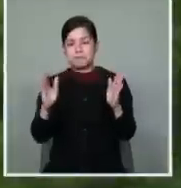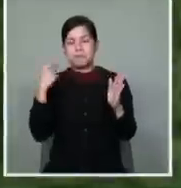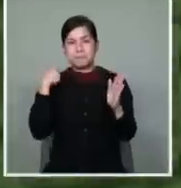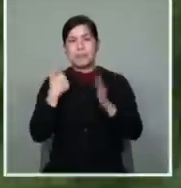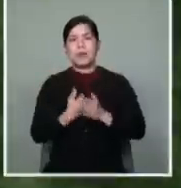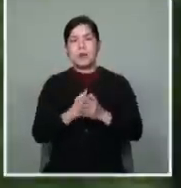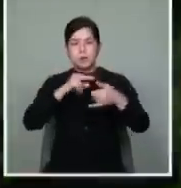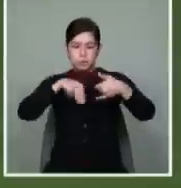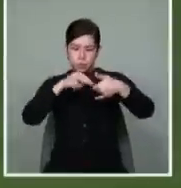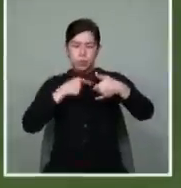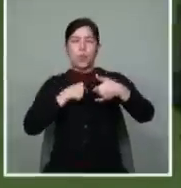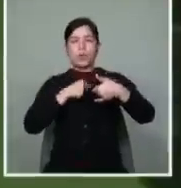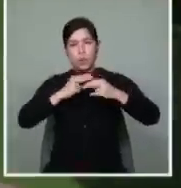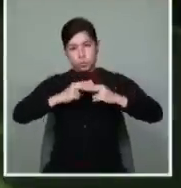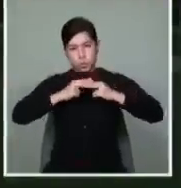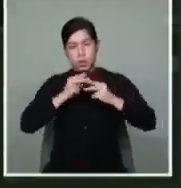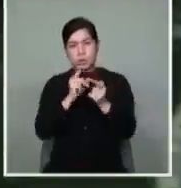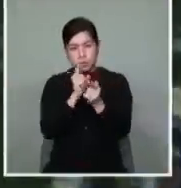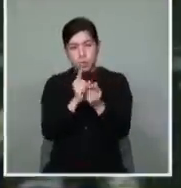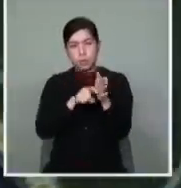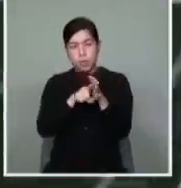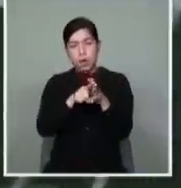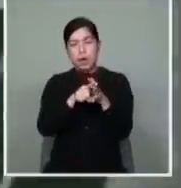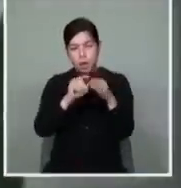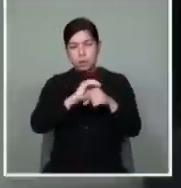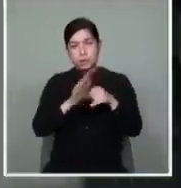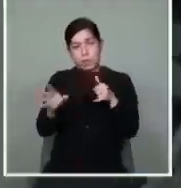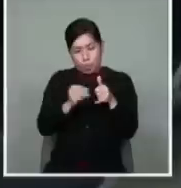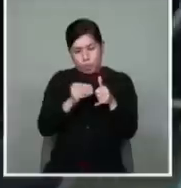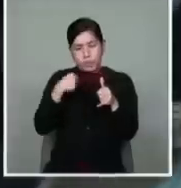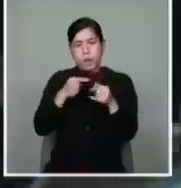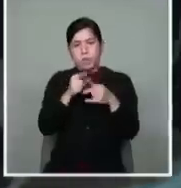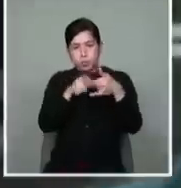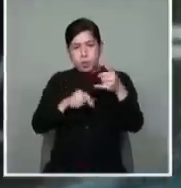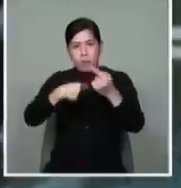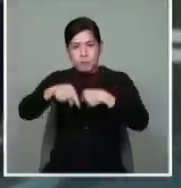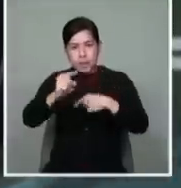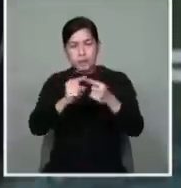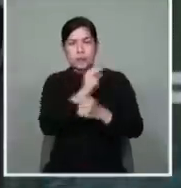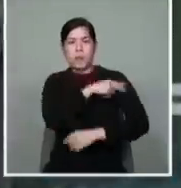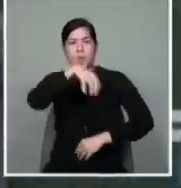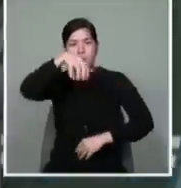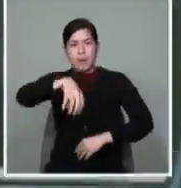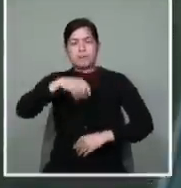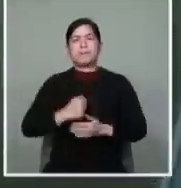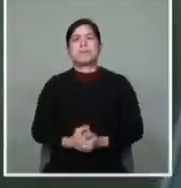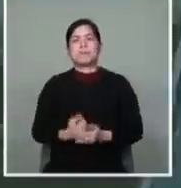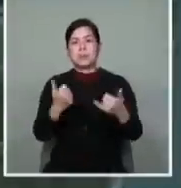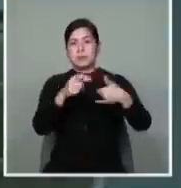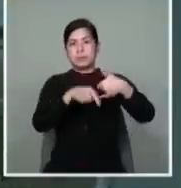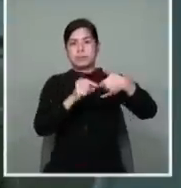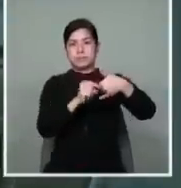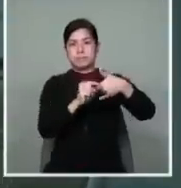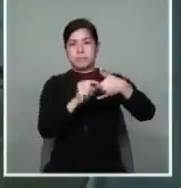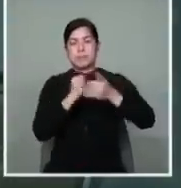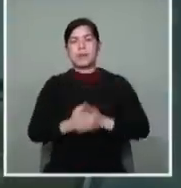ที่เขาตรวจพบว่าติดโควิดทรัมป์ก็เดินทางไปโรงพยาบาลเลยนะคะอาการล่าสุดของประธานาธิบดีทรัมป์นายแพทย์ช